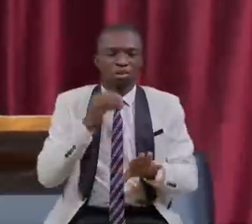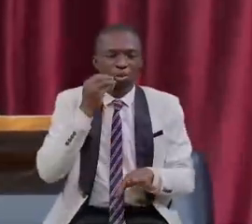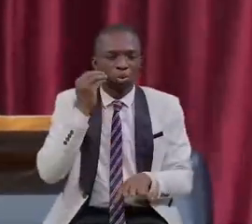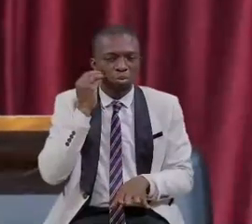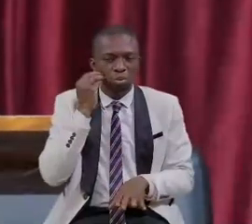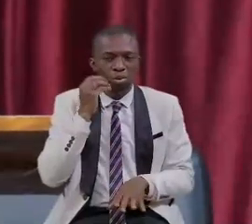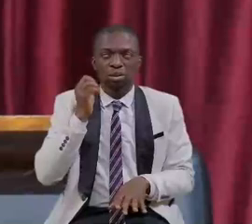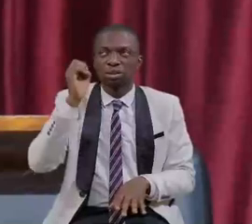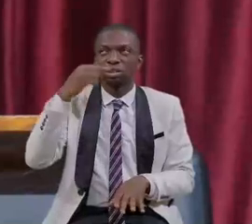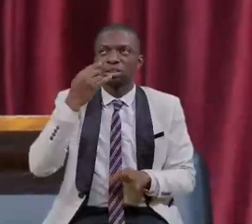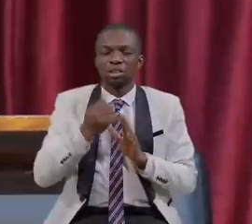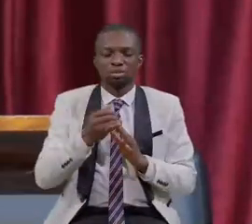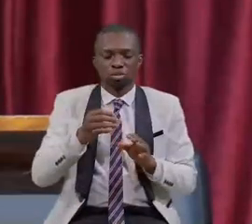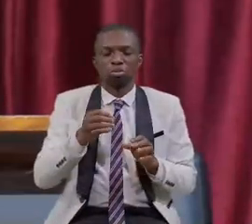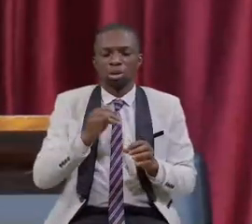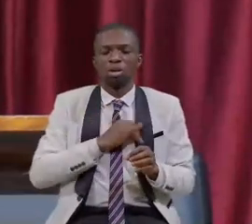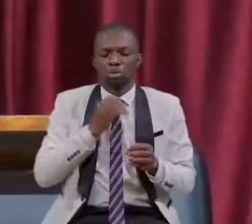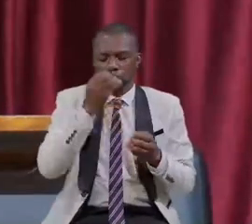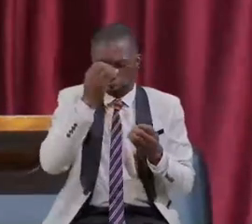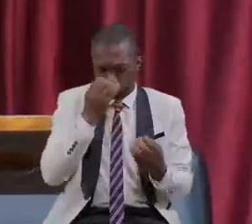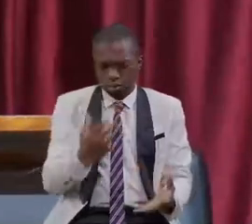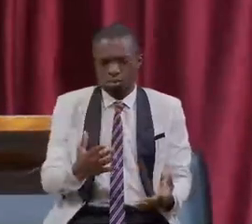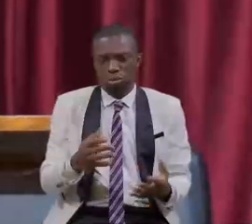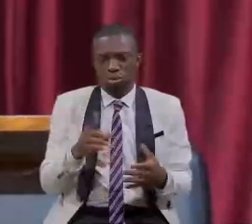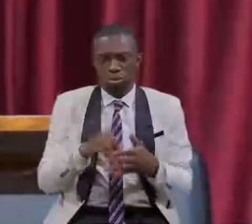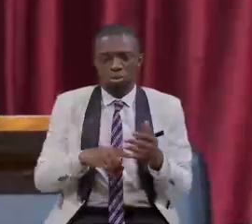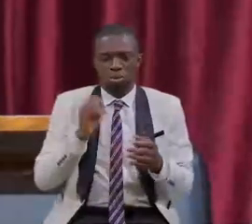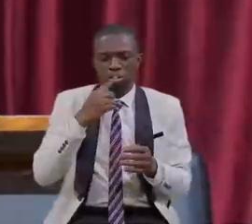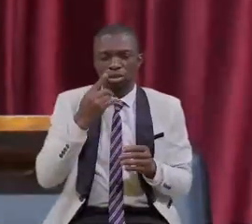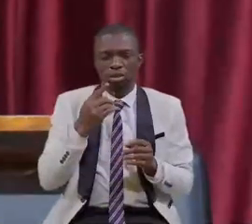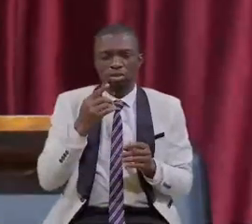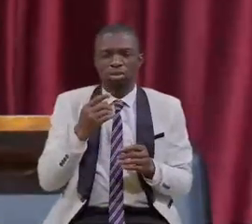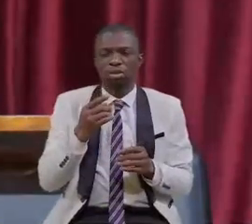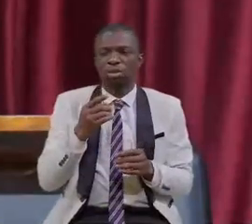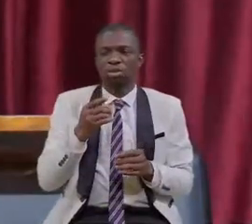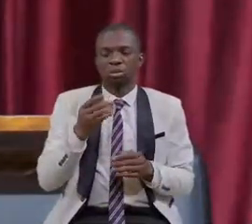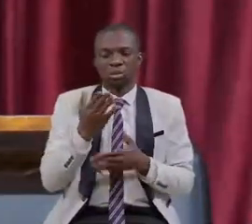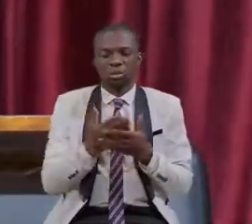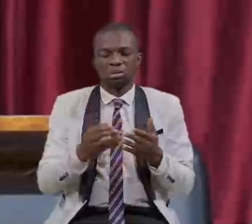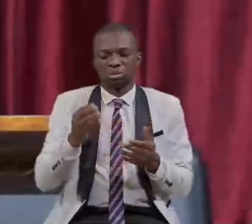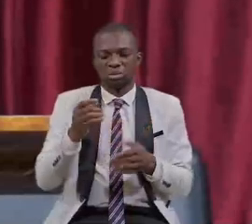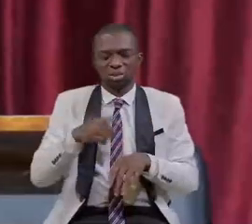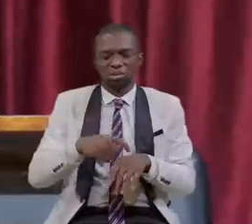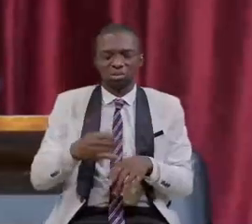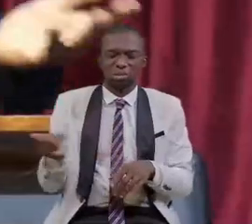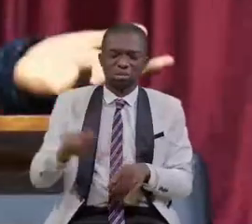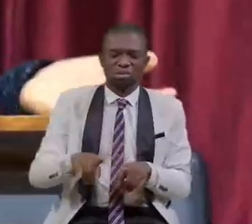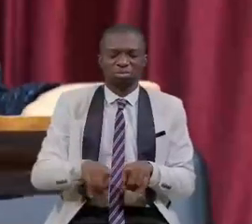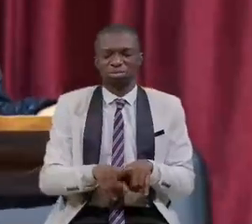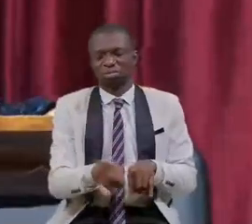parfois les enfants sont loin, l'enfer, ce qu'on le doit faire. Parfois, les enfants refusent, ils font ce qu'ils veulent eux-mêmes.